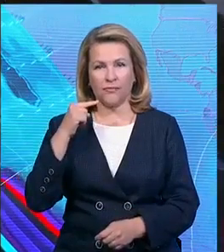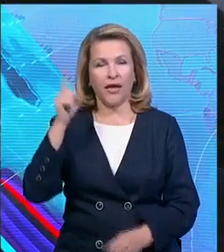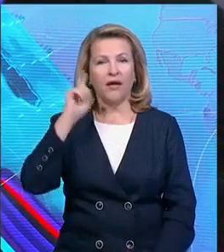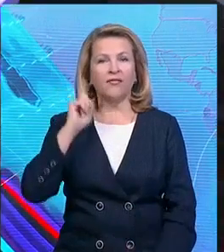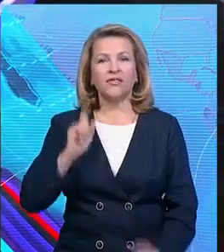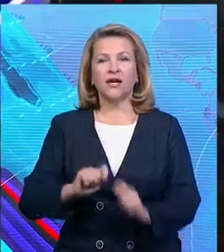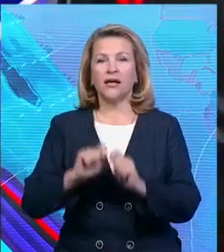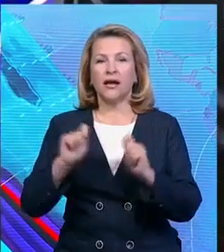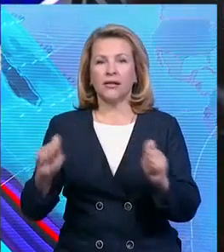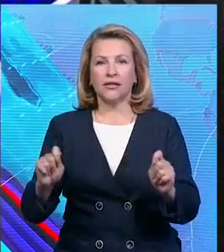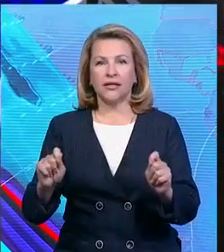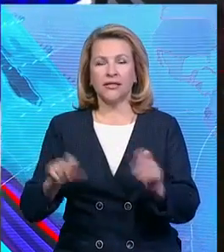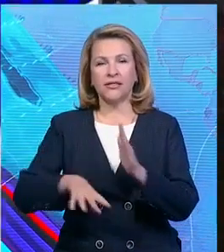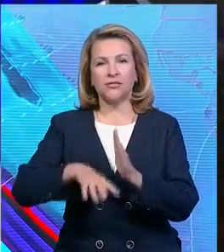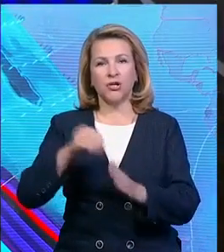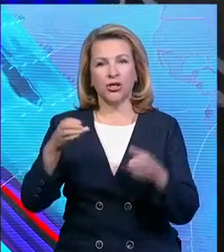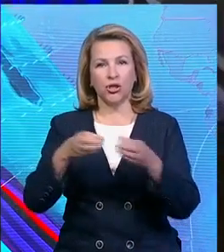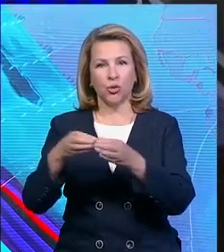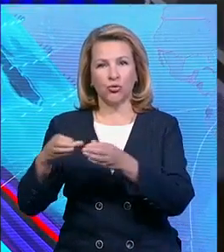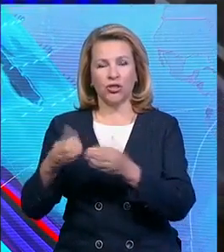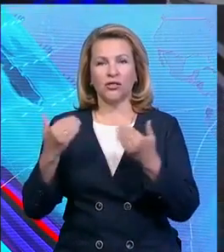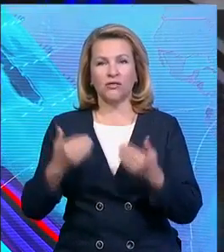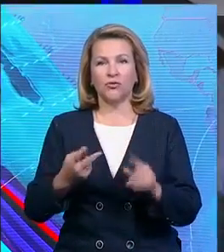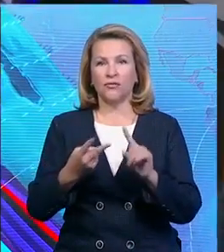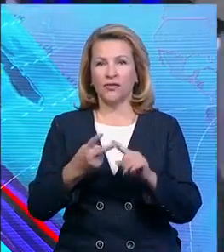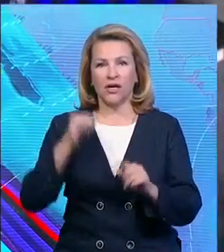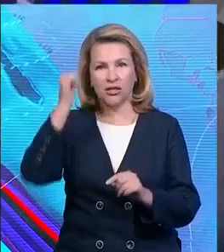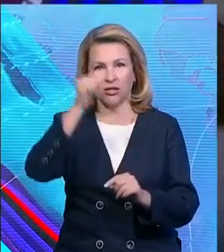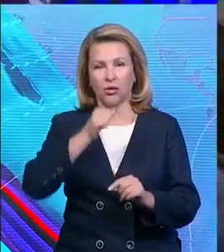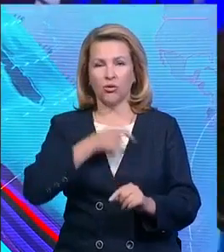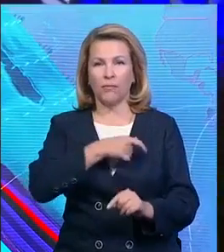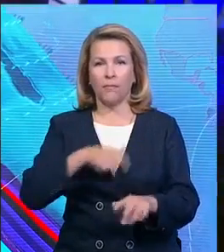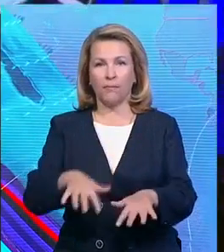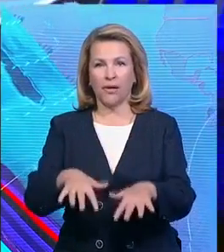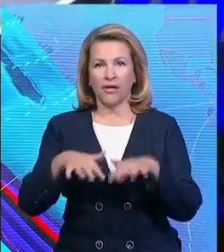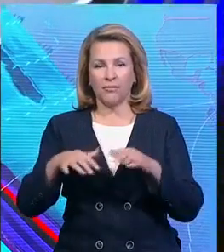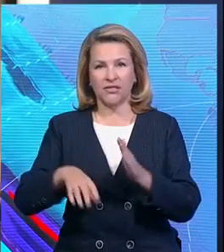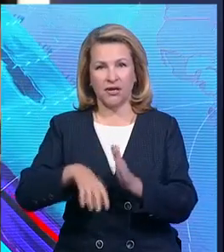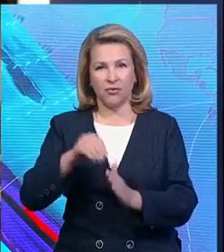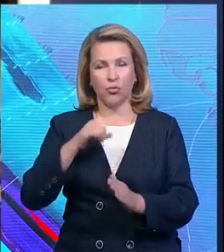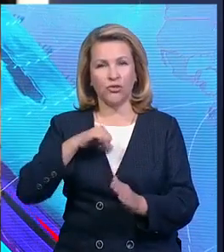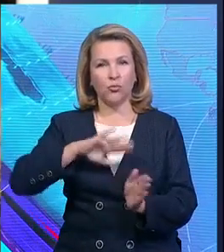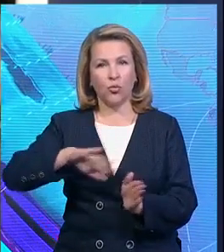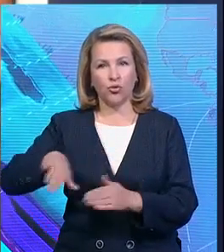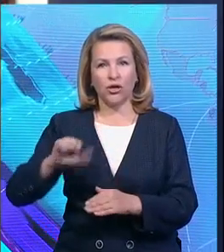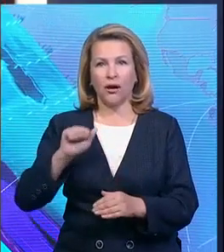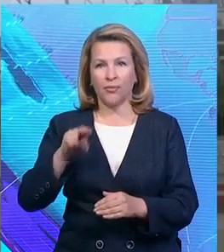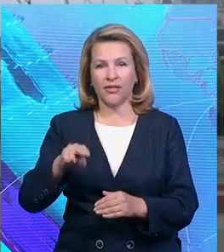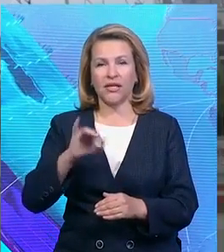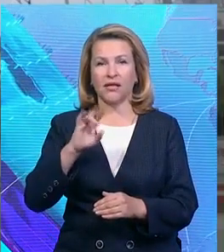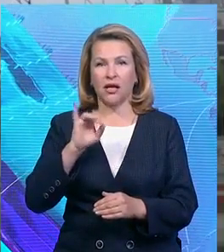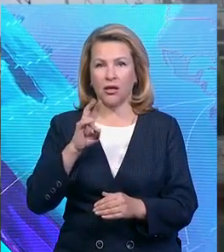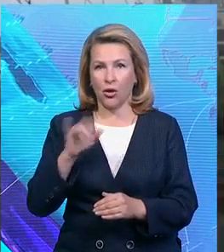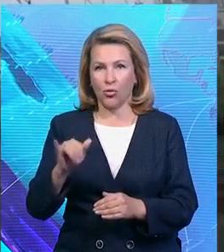В Израиле открылись избирательные участки. Сегодня в стране проходят вторые за год парламентские выборы. После прошлых апрельских премьер-министр Биньямин